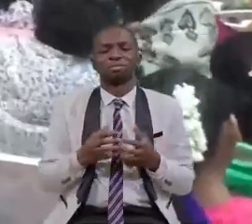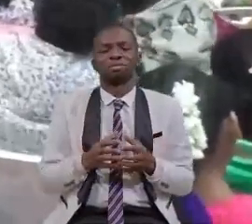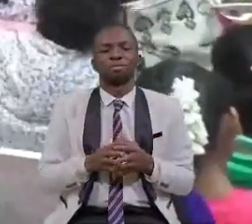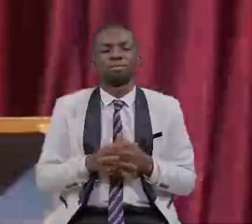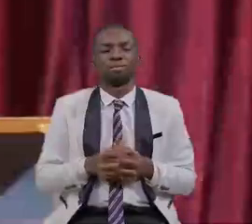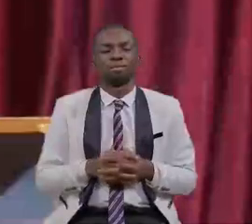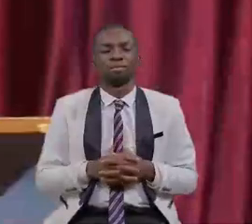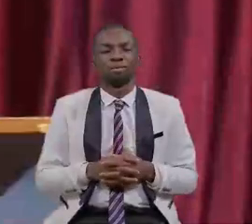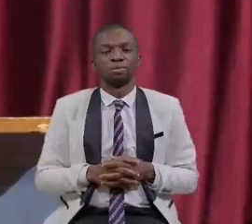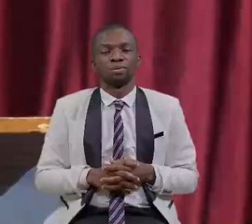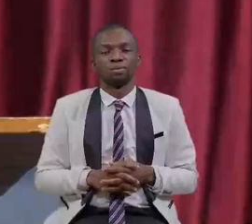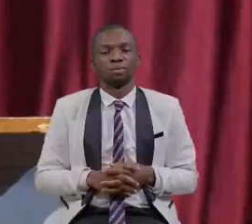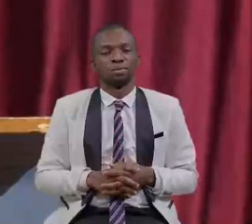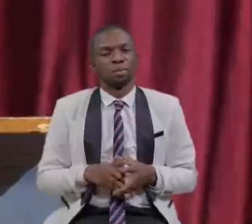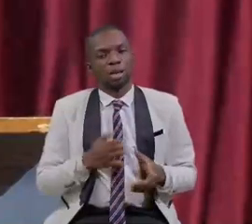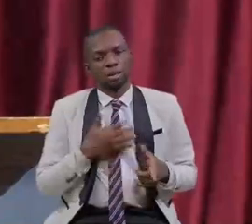transformer en un animal.